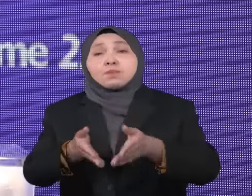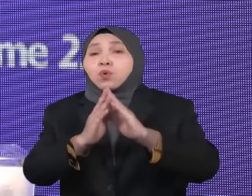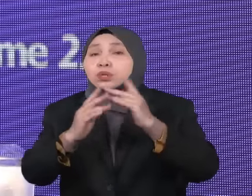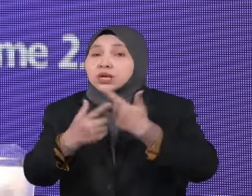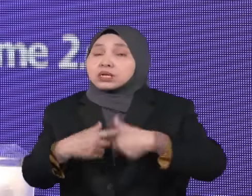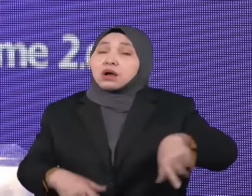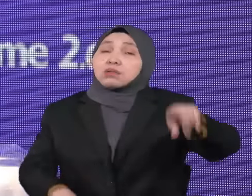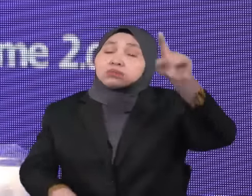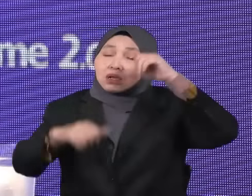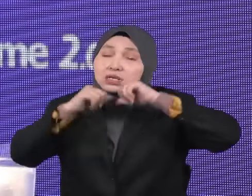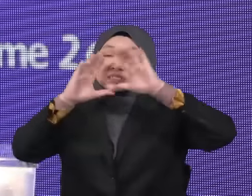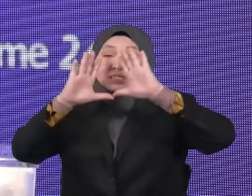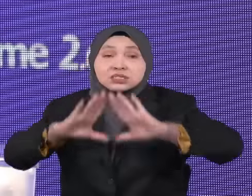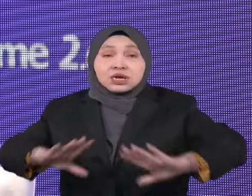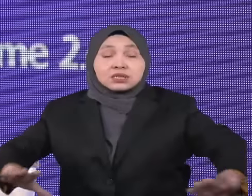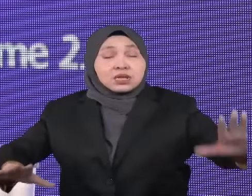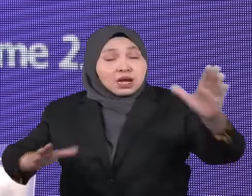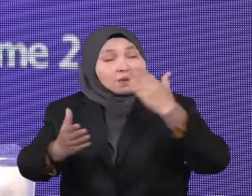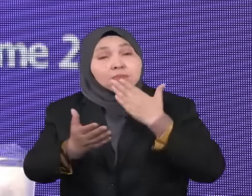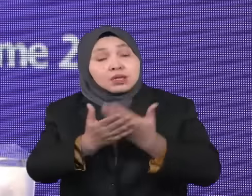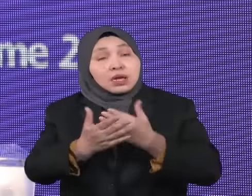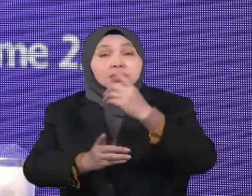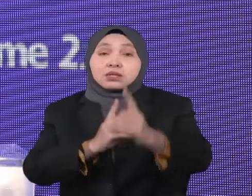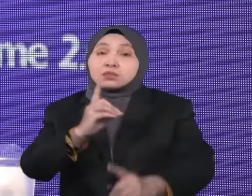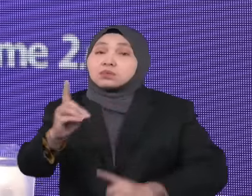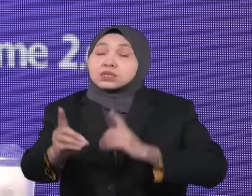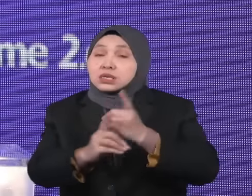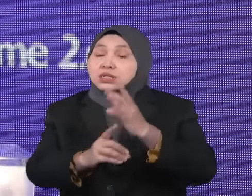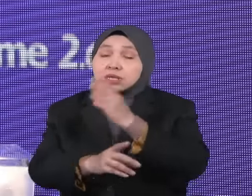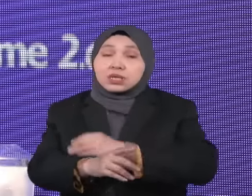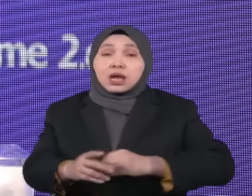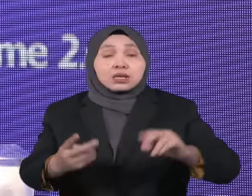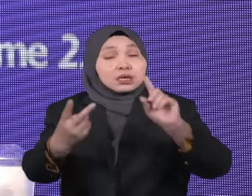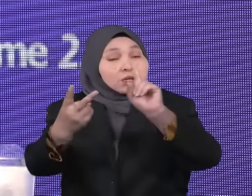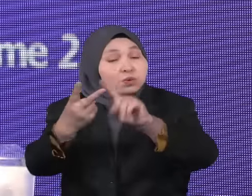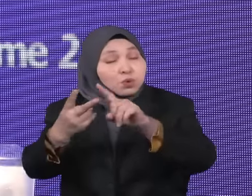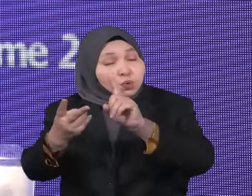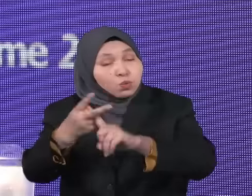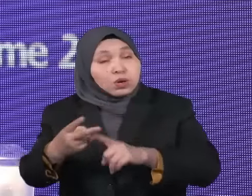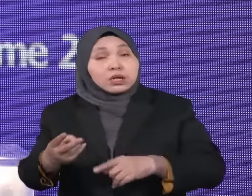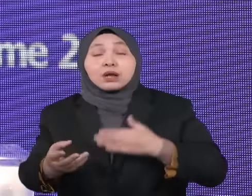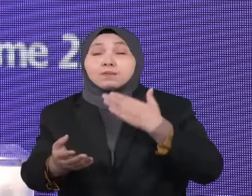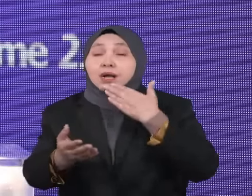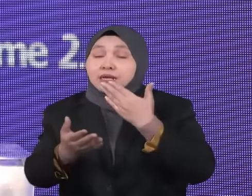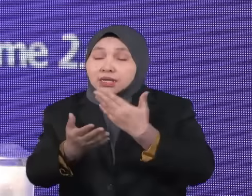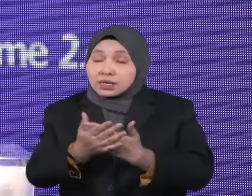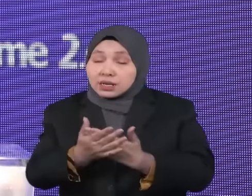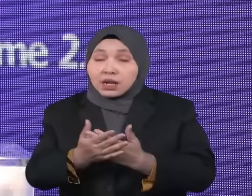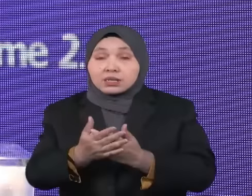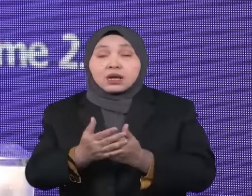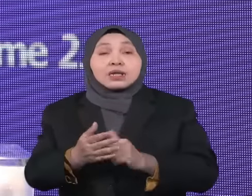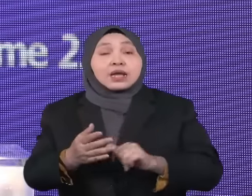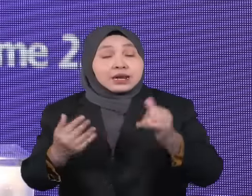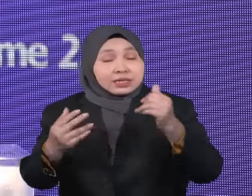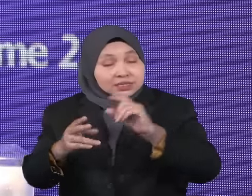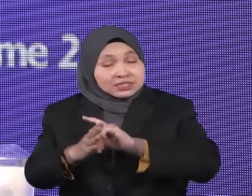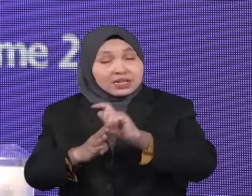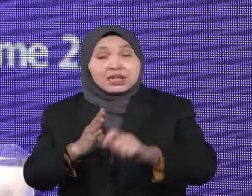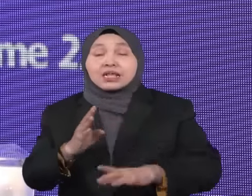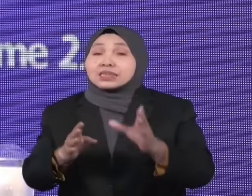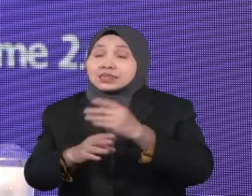Allah kesejahteraan hasanah di dunia, dan yang keduanya ialah wafil akhirati hasanah, dan ada yang ketiga, Ustaz, ya,